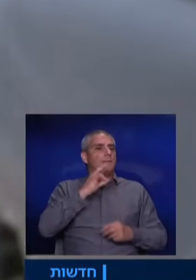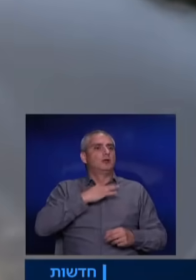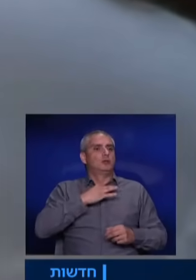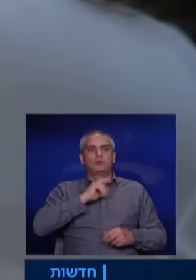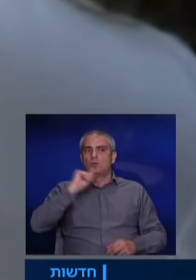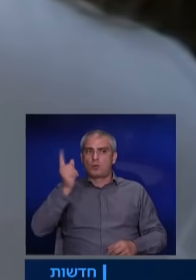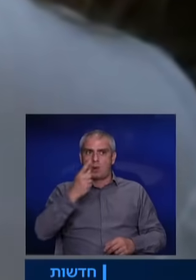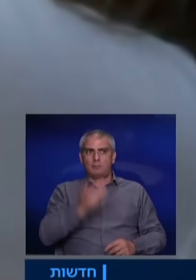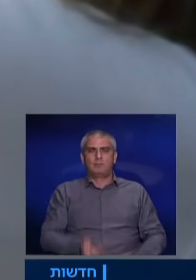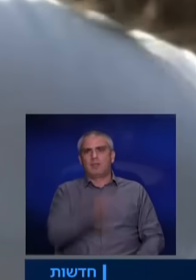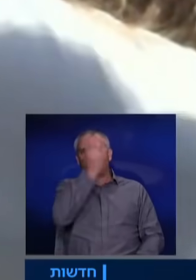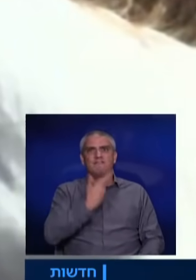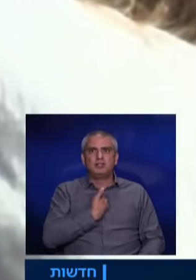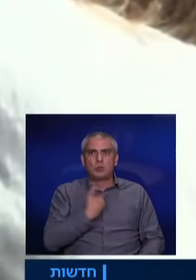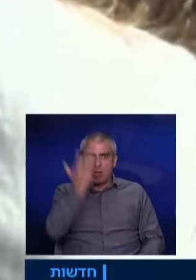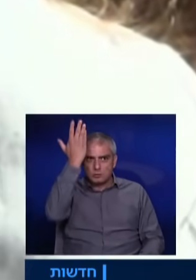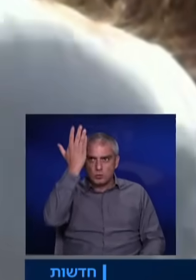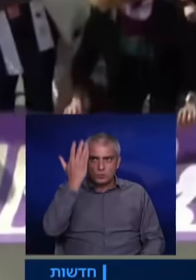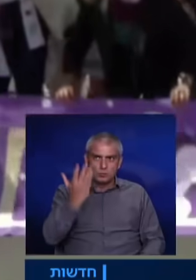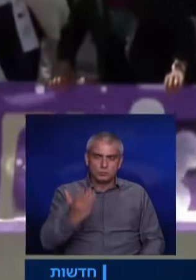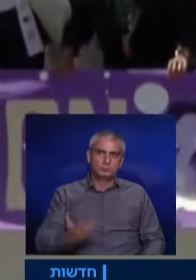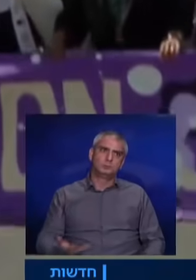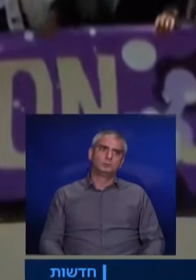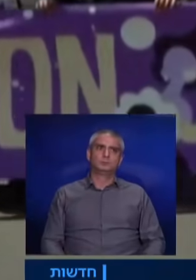everybody else can suck our dick.